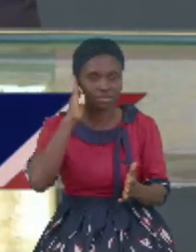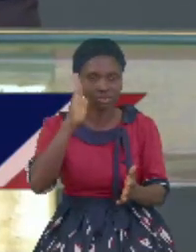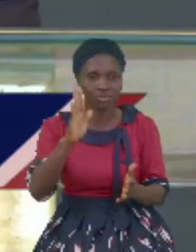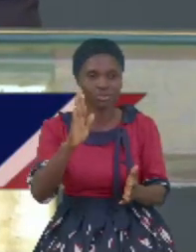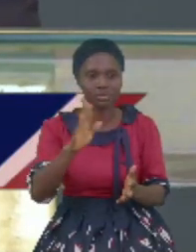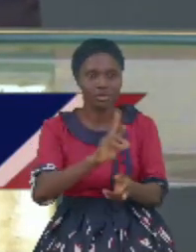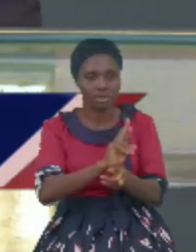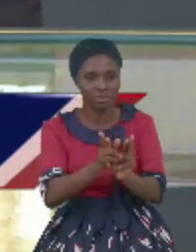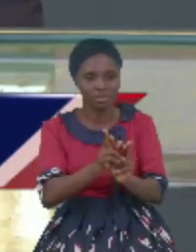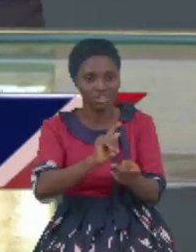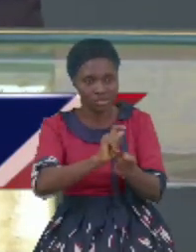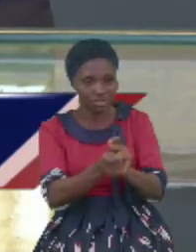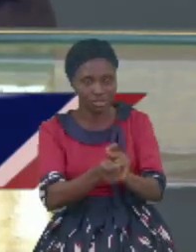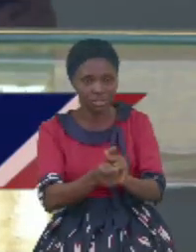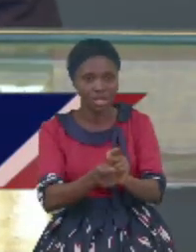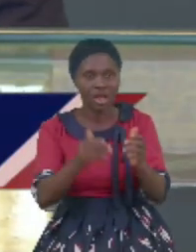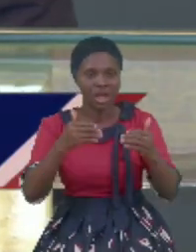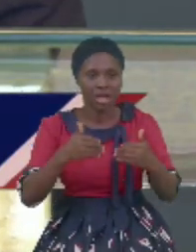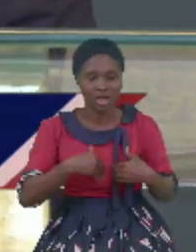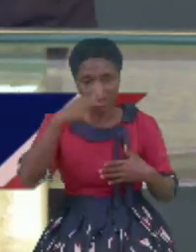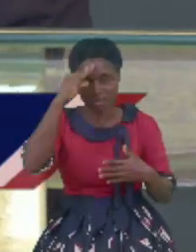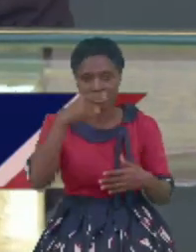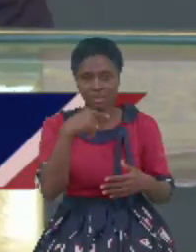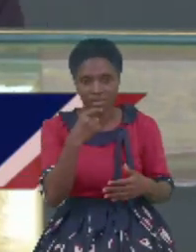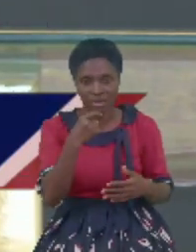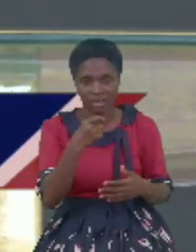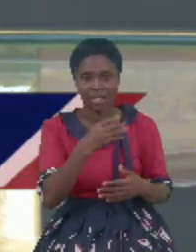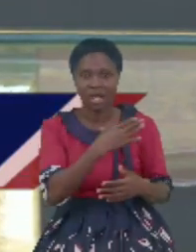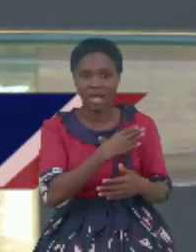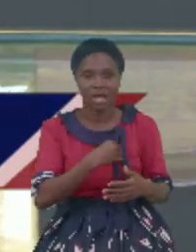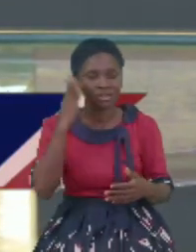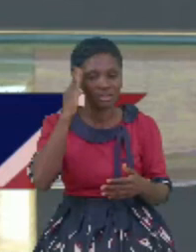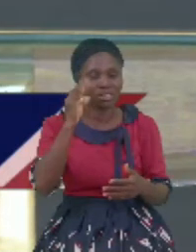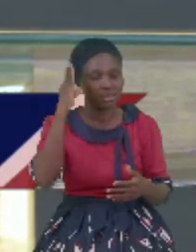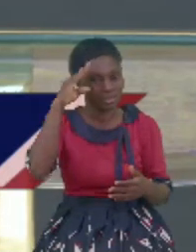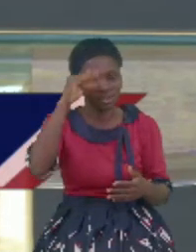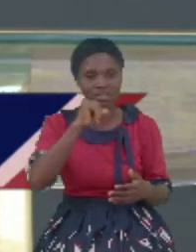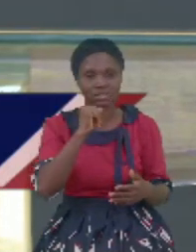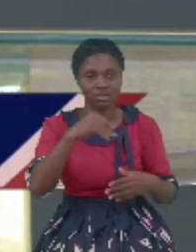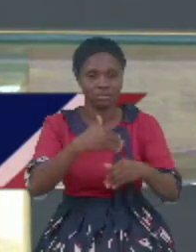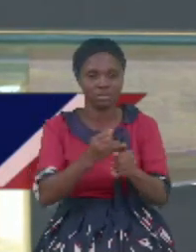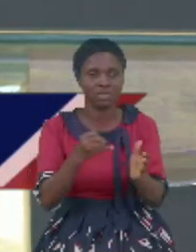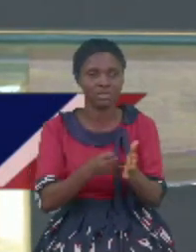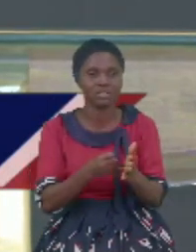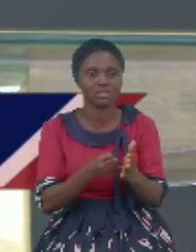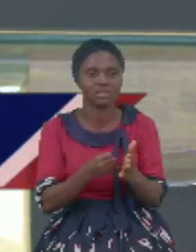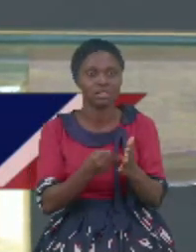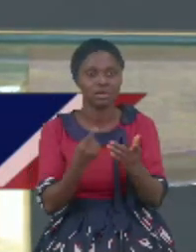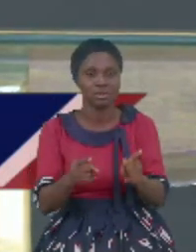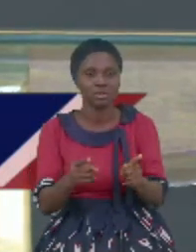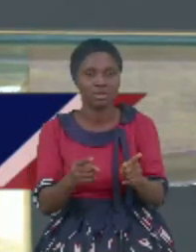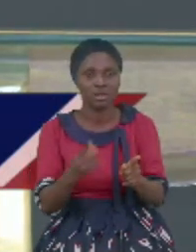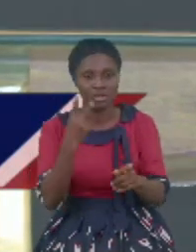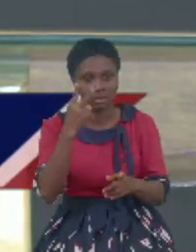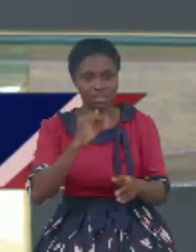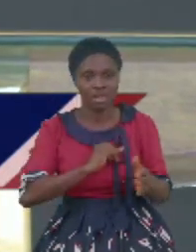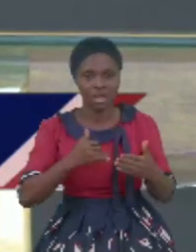qu'il a déclaré, ne l'exécutera-t-il pas? Voici, j'ai reçu l'ordre de